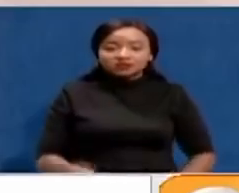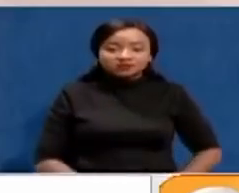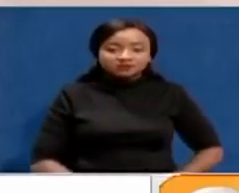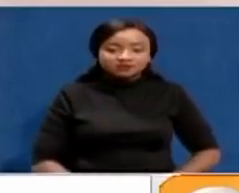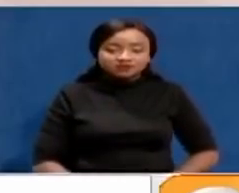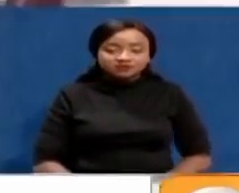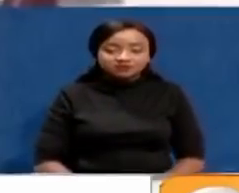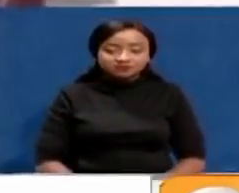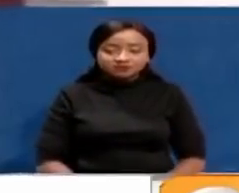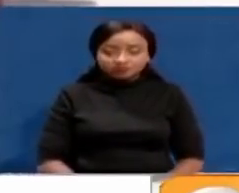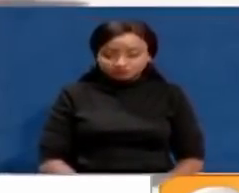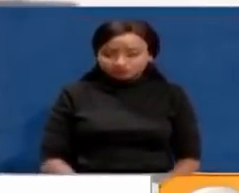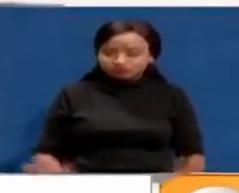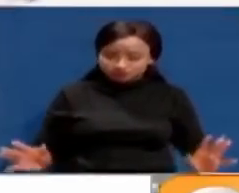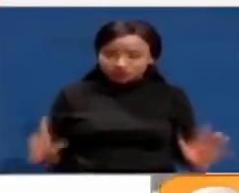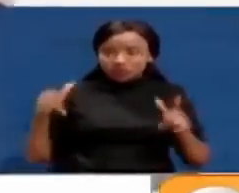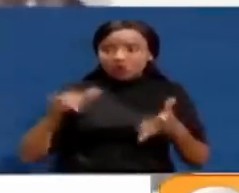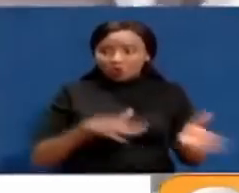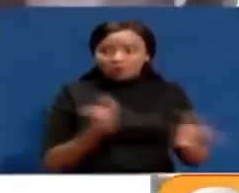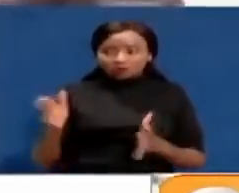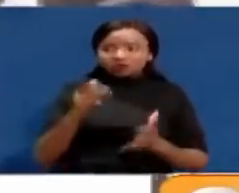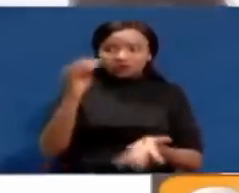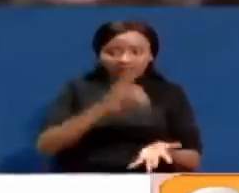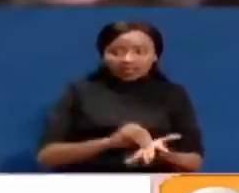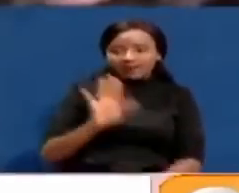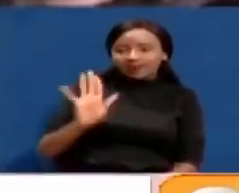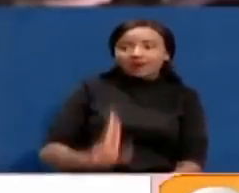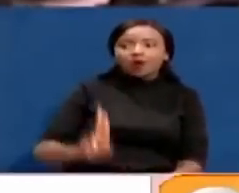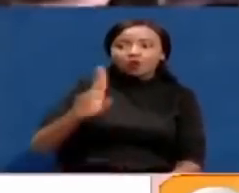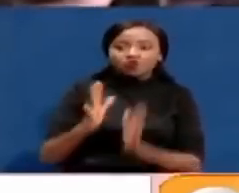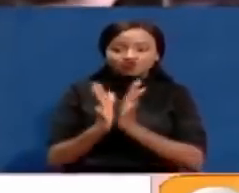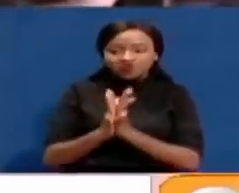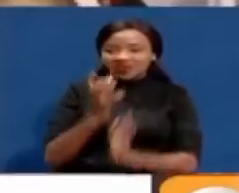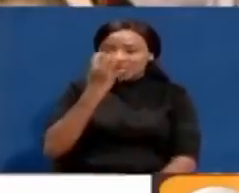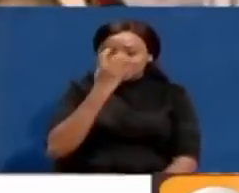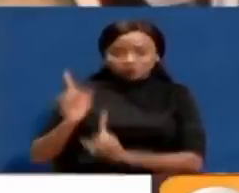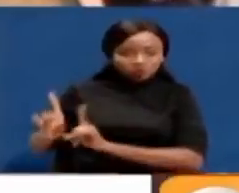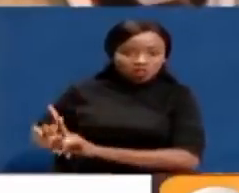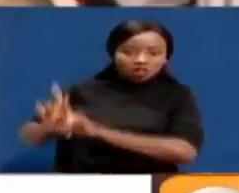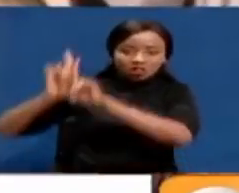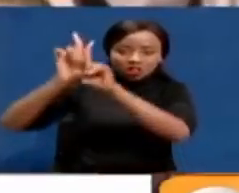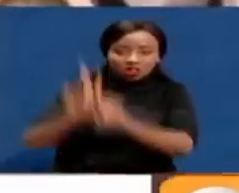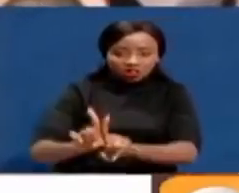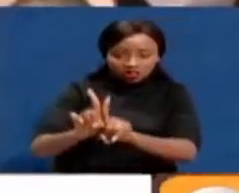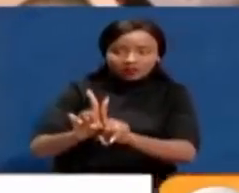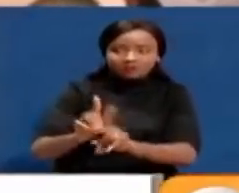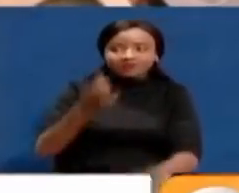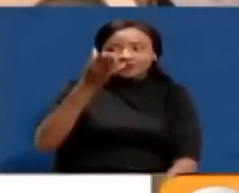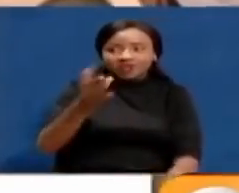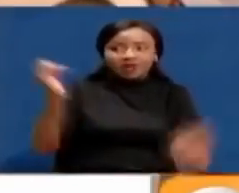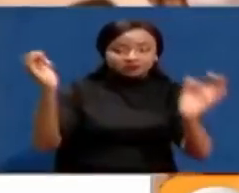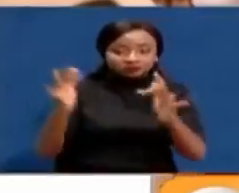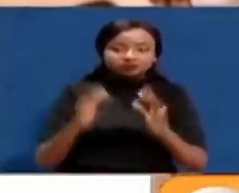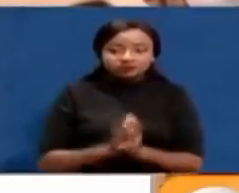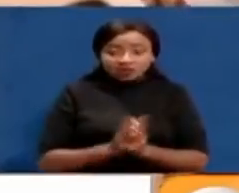zaidi. Imekuwa ni fursa nyingine kwa Rais Uhuru Kenyatta na naibu wake William Ruto kukutana kwenye hafla